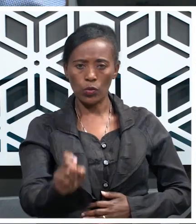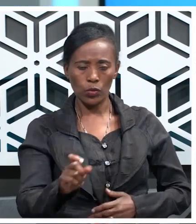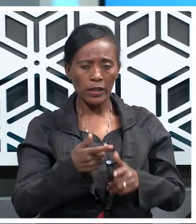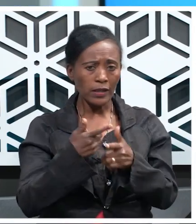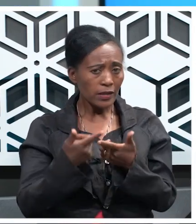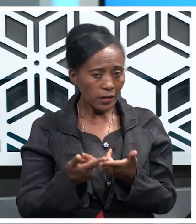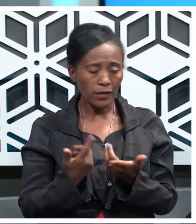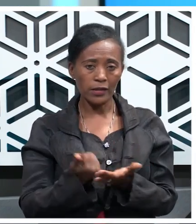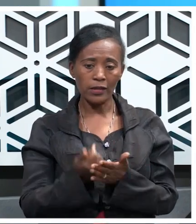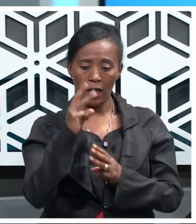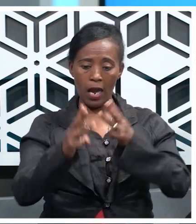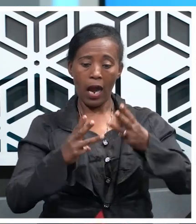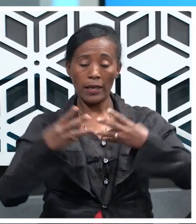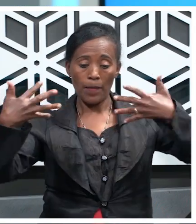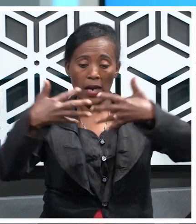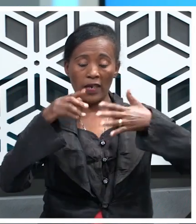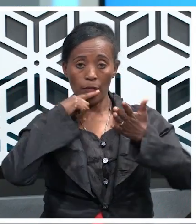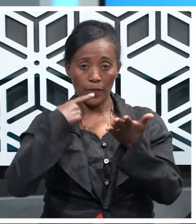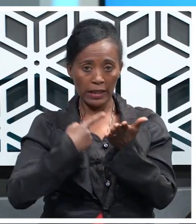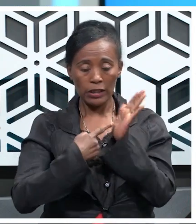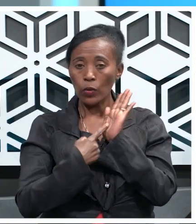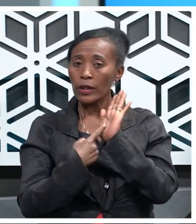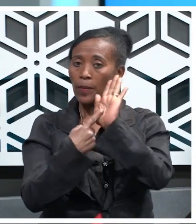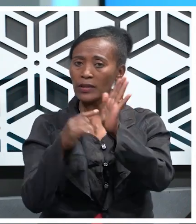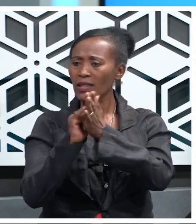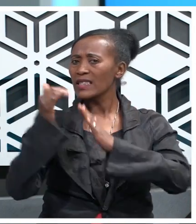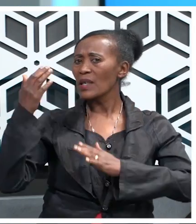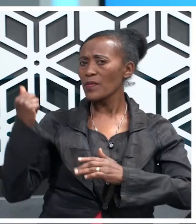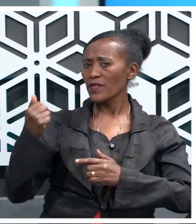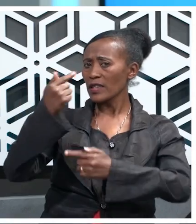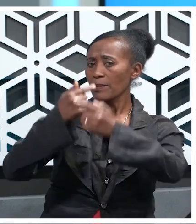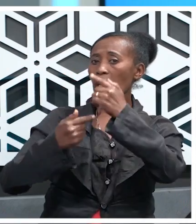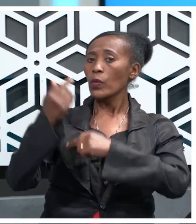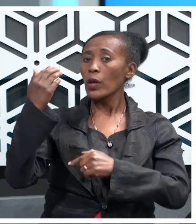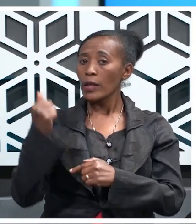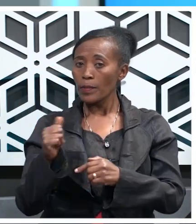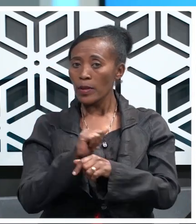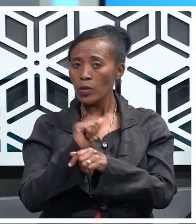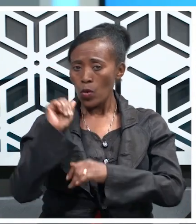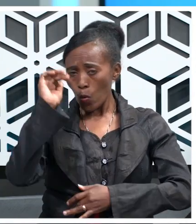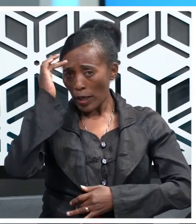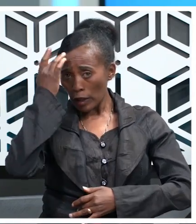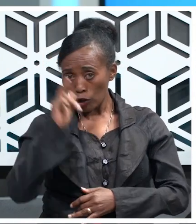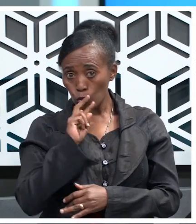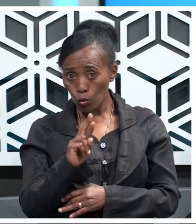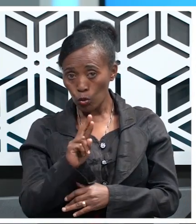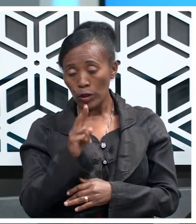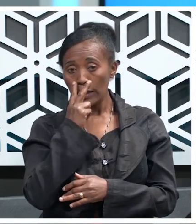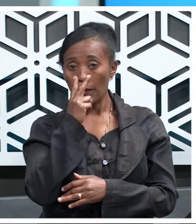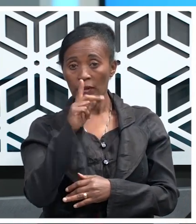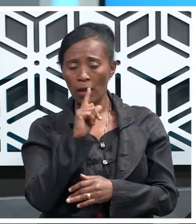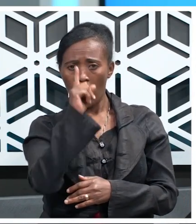ወይ? እንግዲህ ዓለም አቀፍ መረጃዎችም እንደሚያሳዩት ከዚህ በፊት ተከስተው የነበሩ ወረርሽኞችም